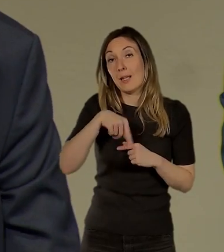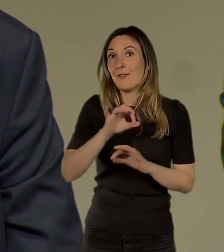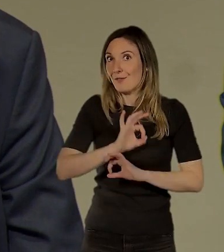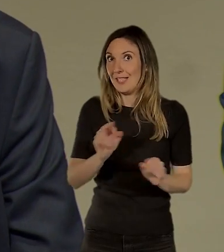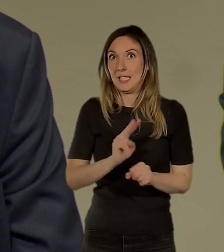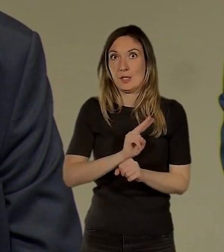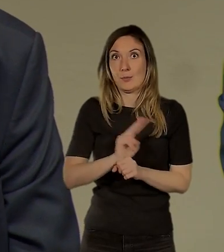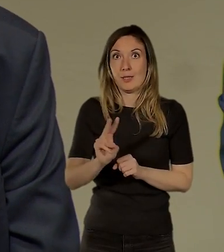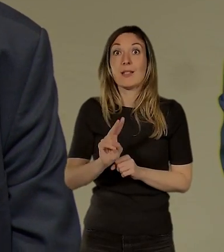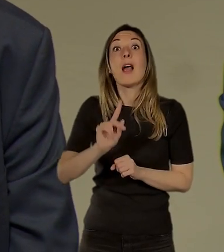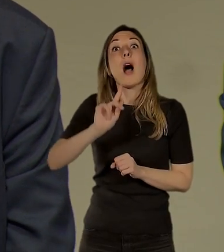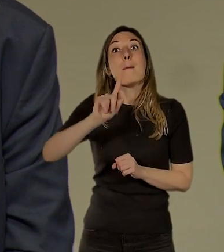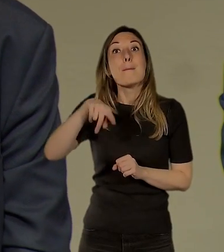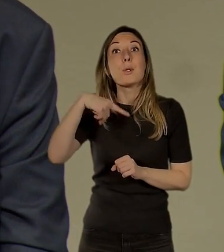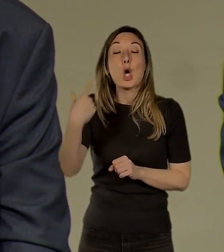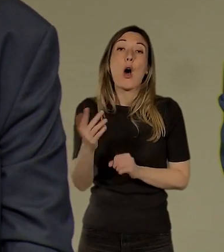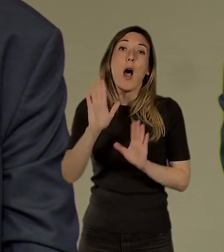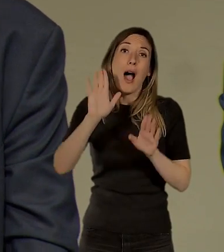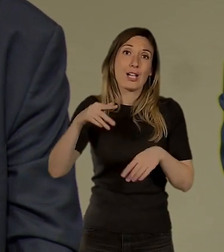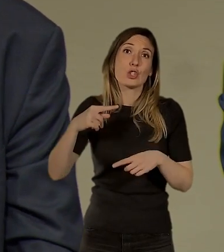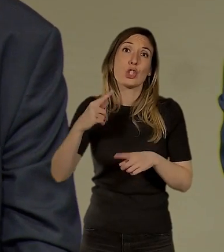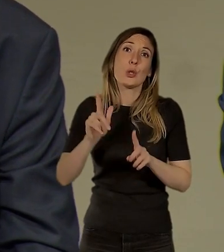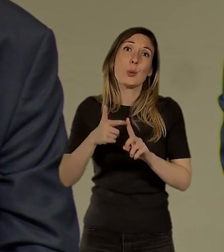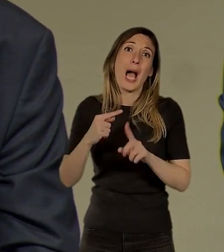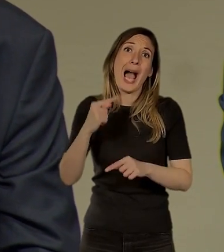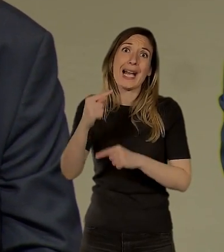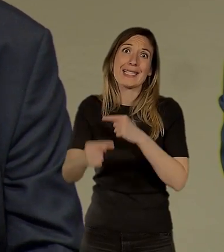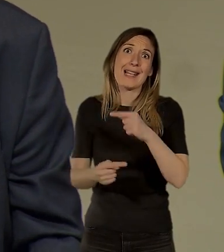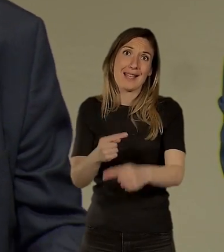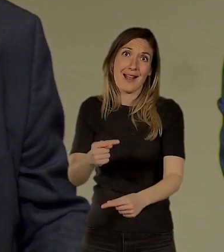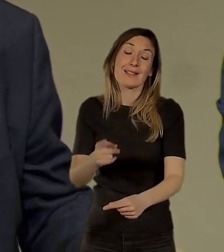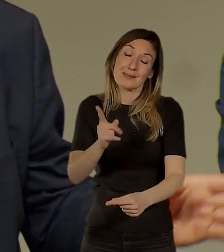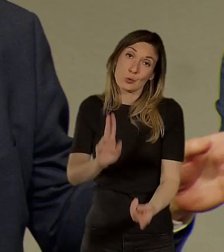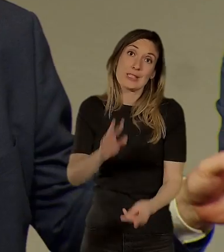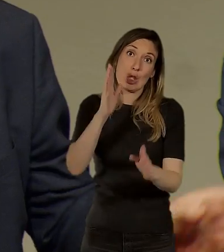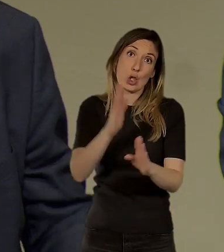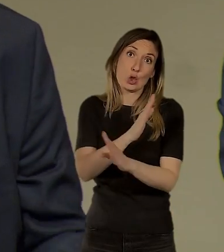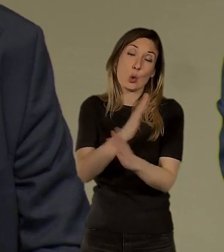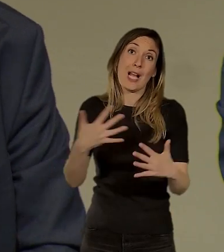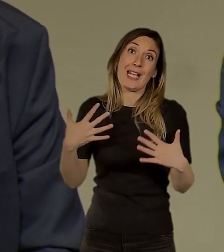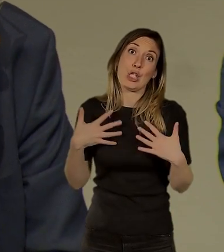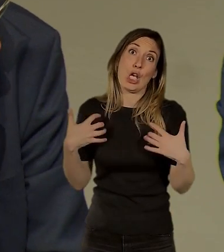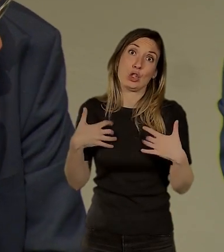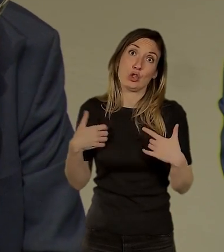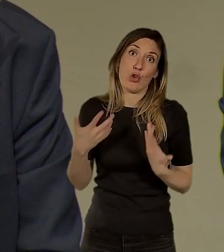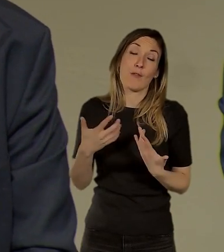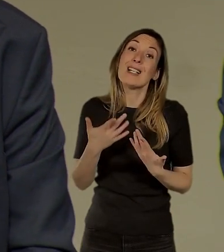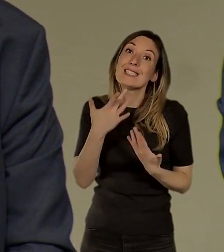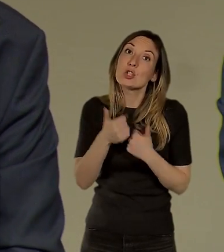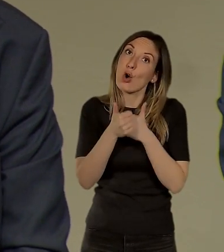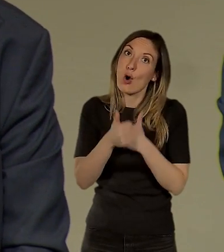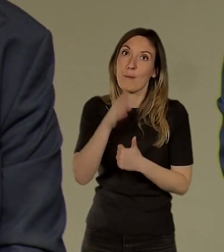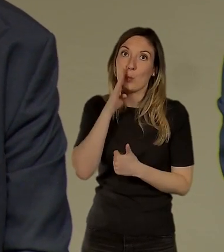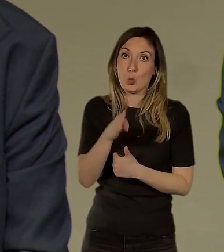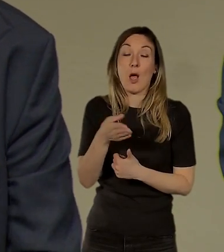další generaci zůstane to rozhodnutí, jestli na tom Těšnově sledovat tu vizi, co představilo v